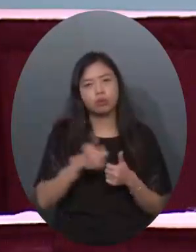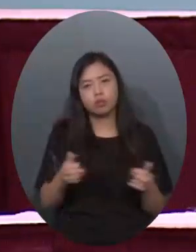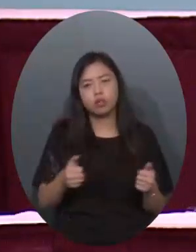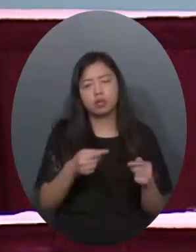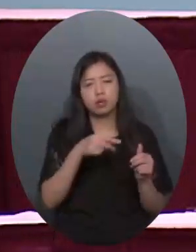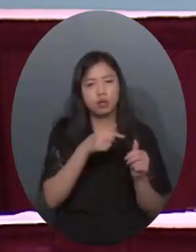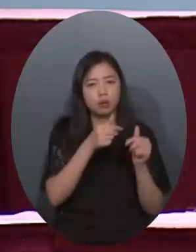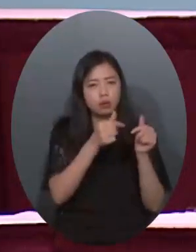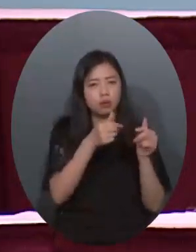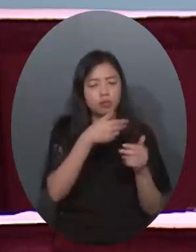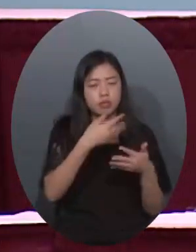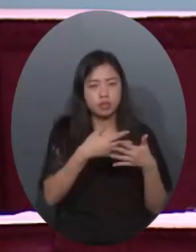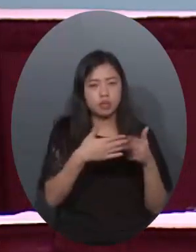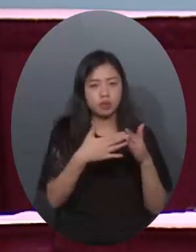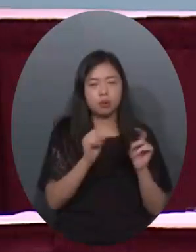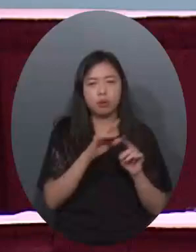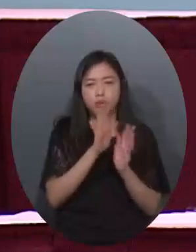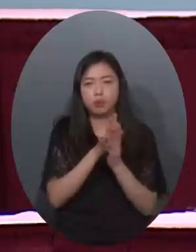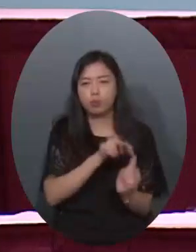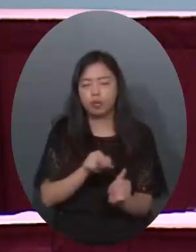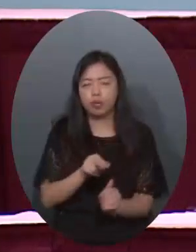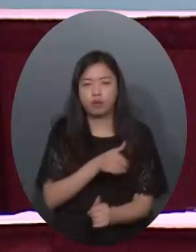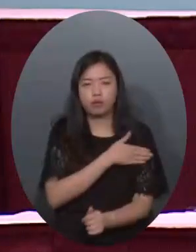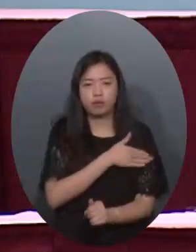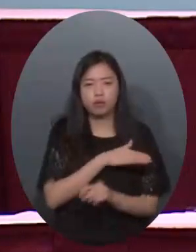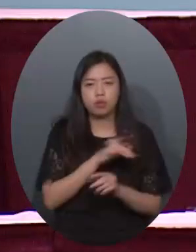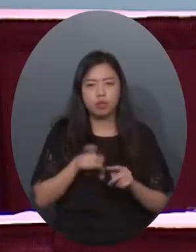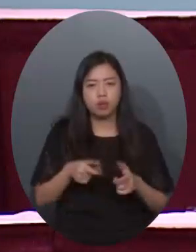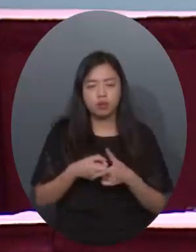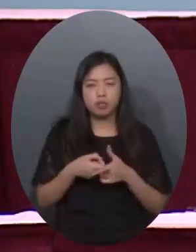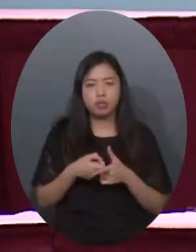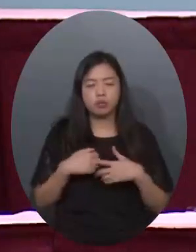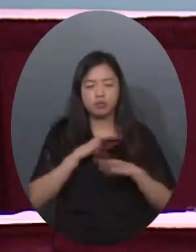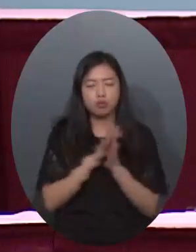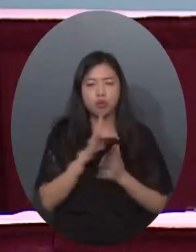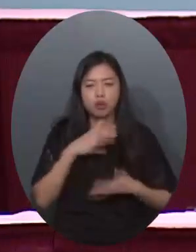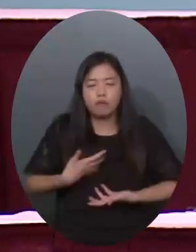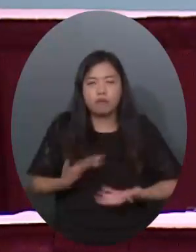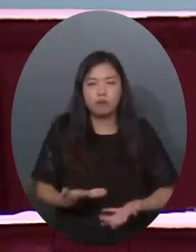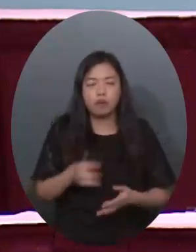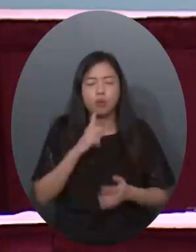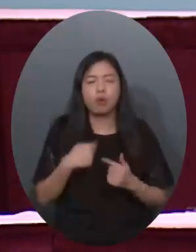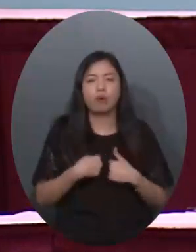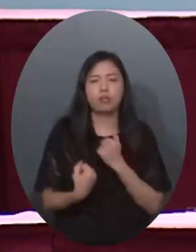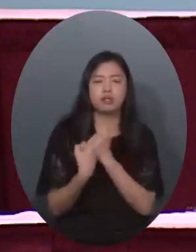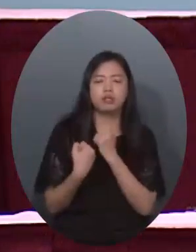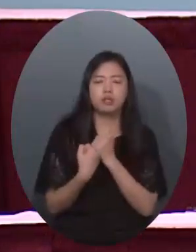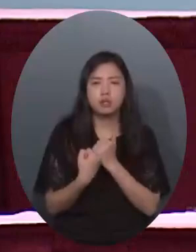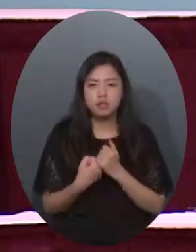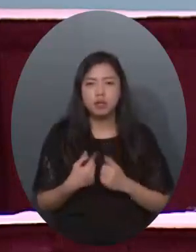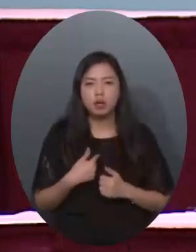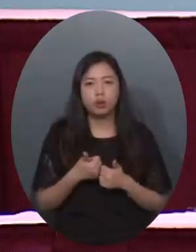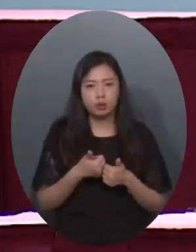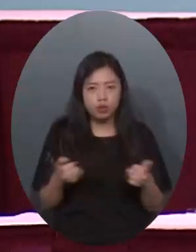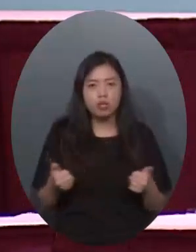和管理層每一位成員對公司作出的貢獻。 和對我的支持。我更感